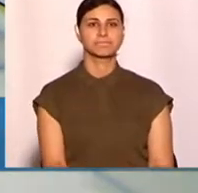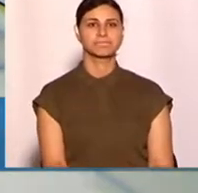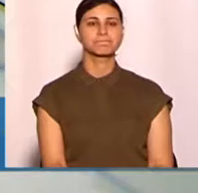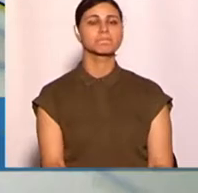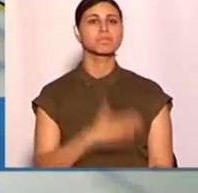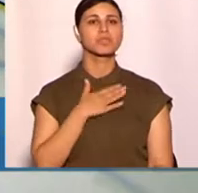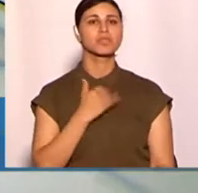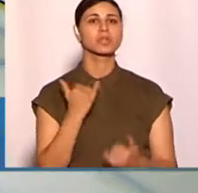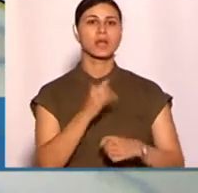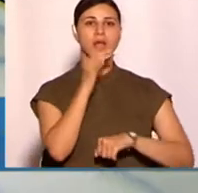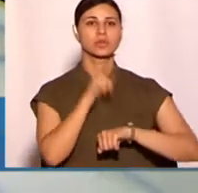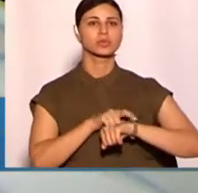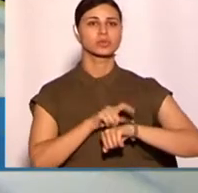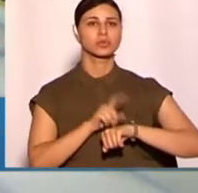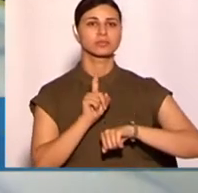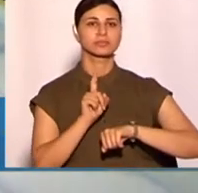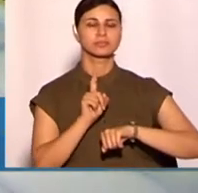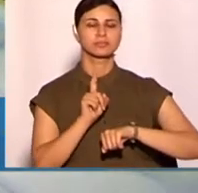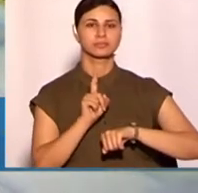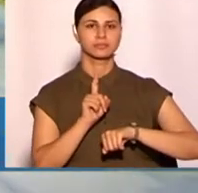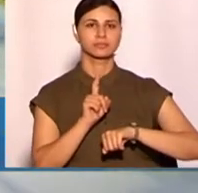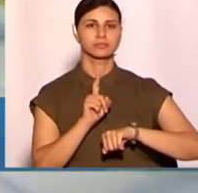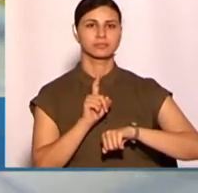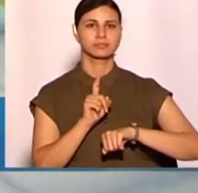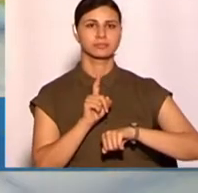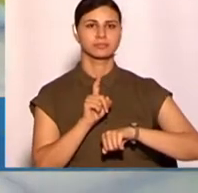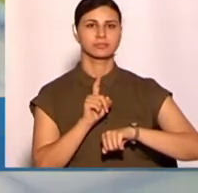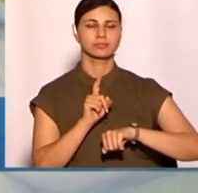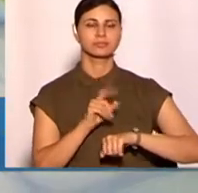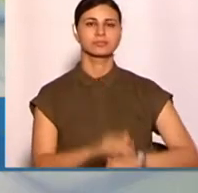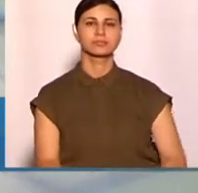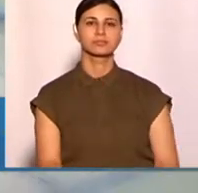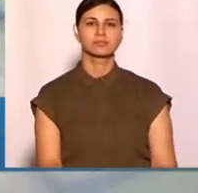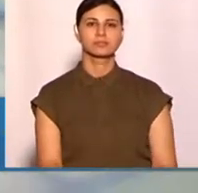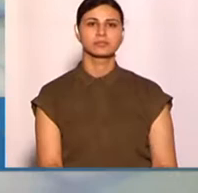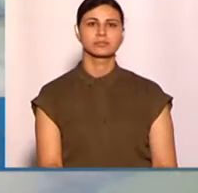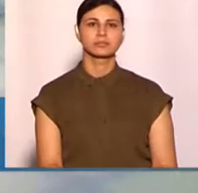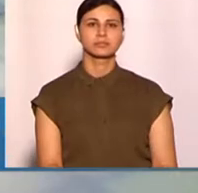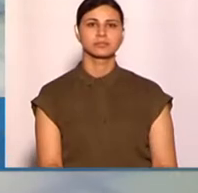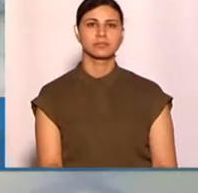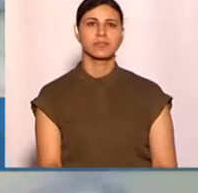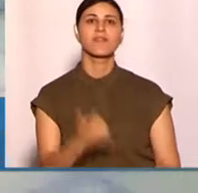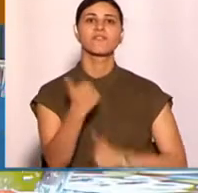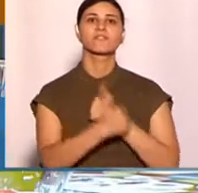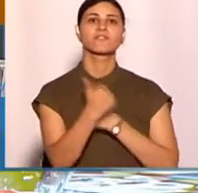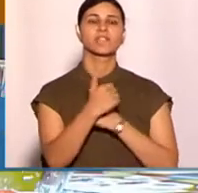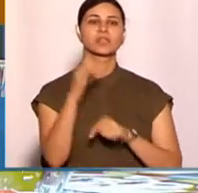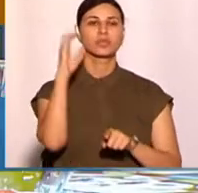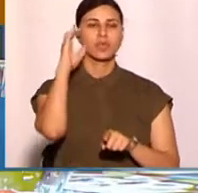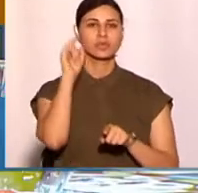როგორ გვაქვს ახლა დროის საქმე, დავხედოთ. ჩვენ მოდით გაუსვშვათ ახლა ვიქტორინა. კი